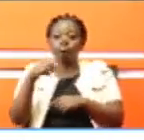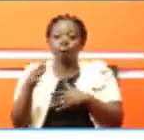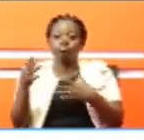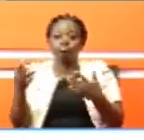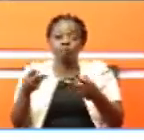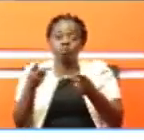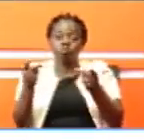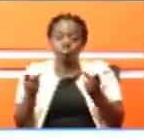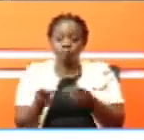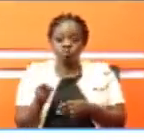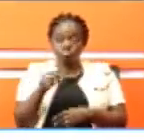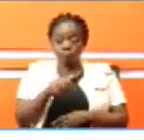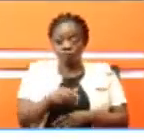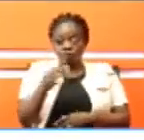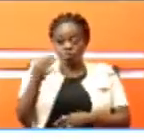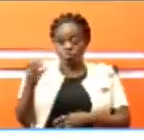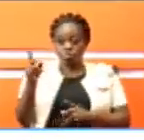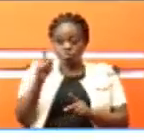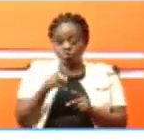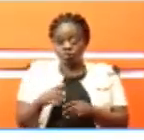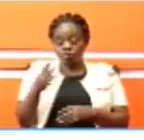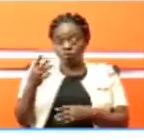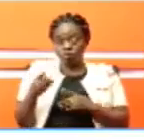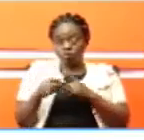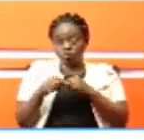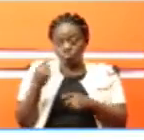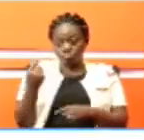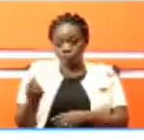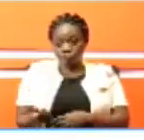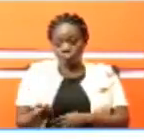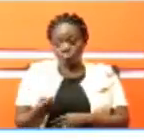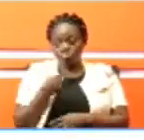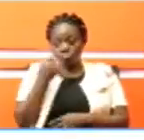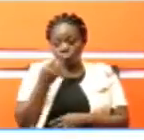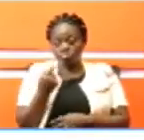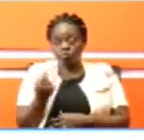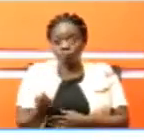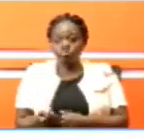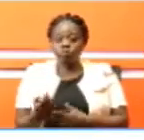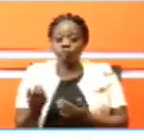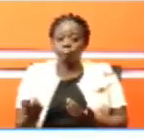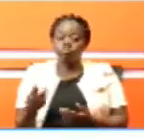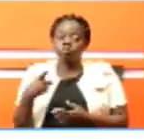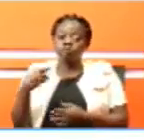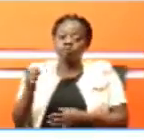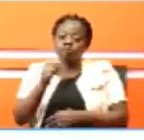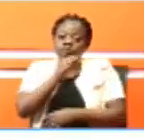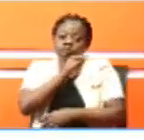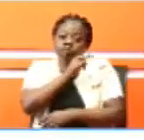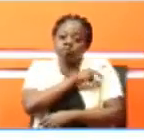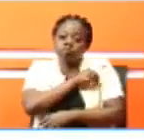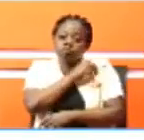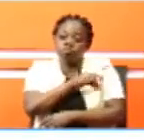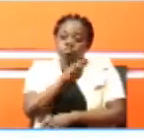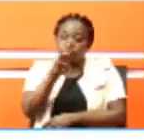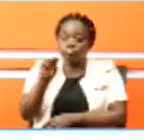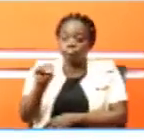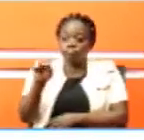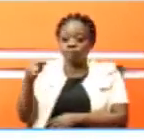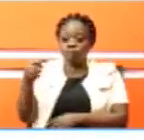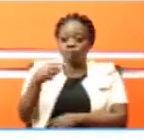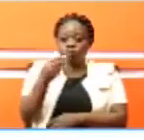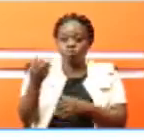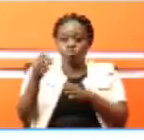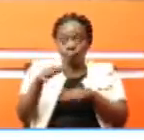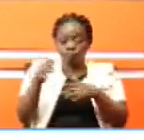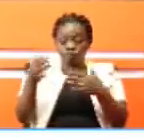mu bifo ebirala bisatu abantu bana ne battibwa. Yakubiddwa oluyero lw'abadde omukisa mu ddwaliro e Mengo n'afa. So essaawa zino tuli mu nteekateeka